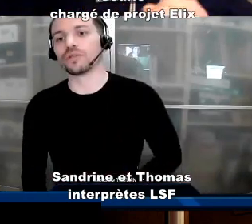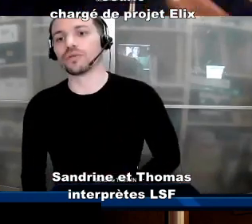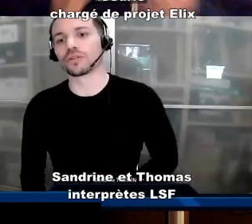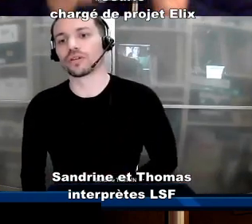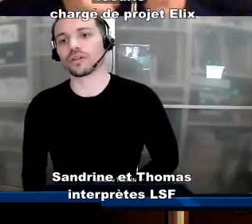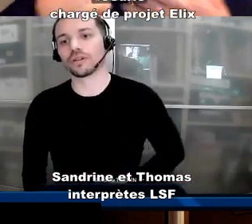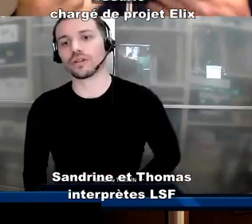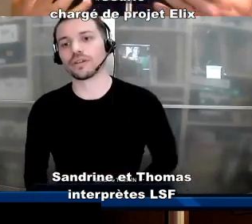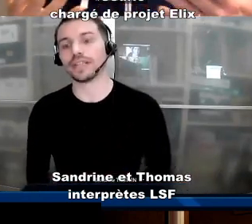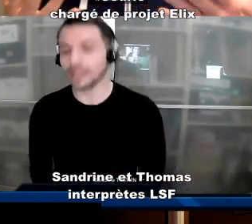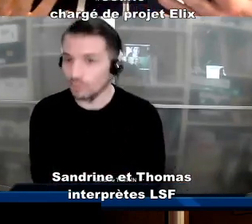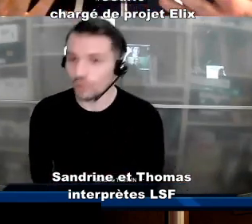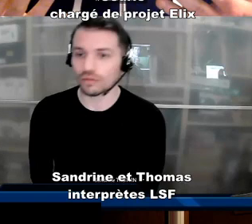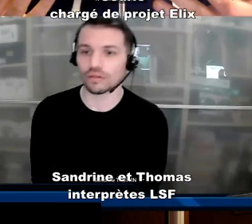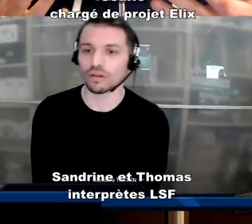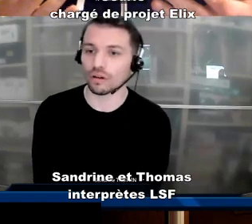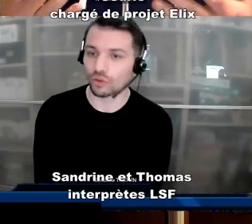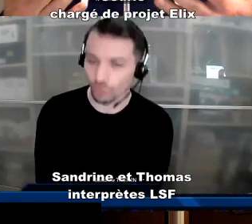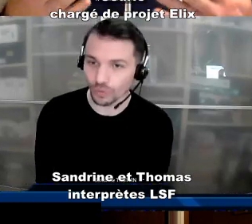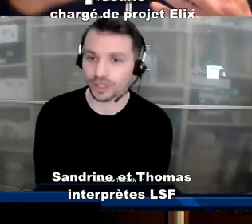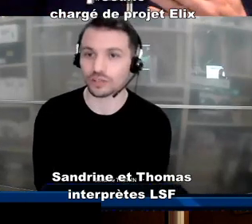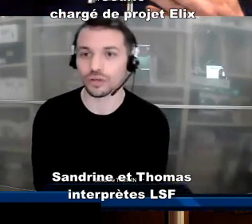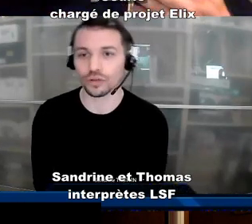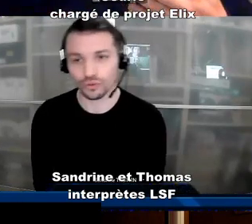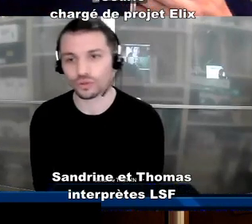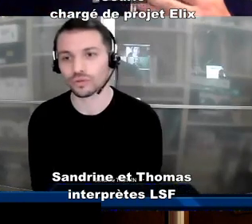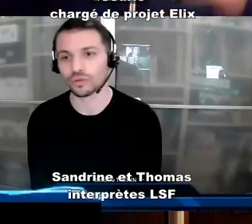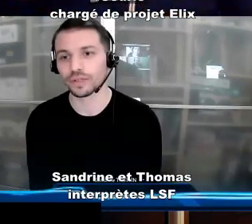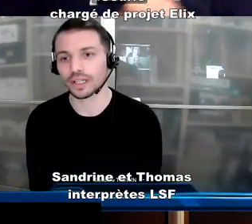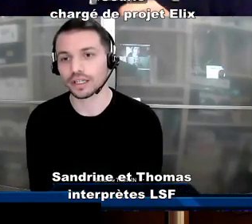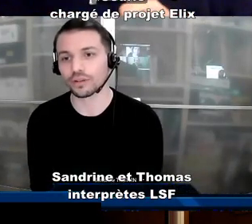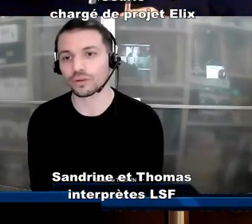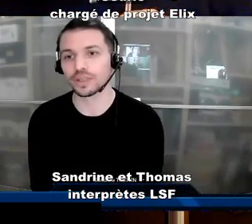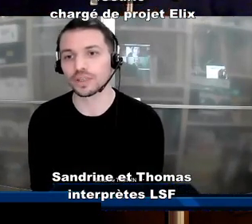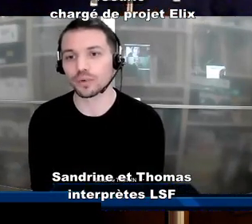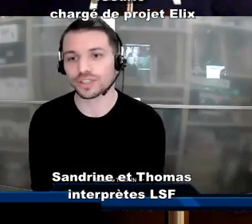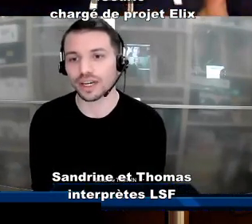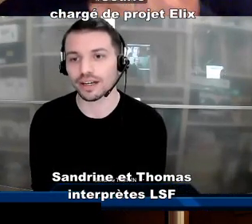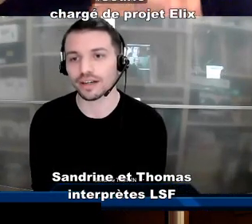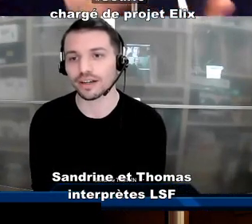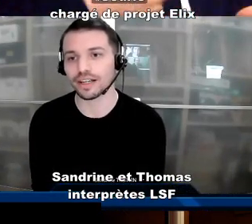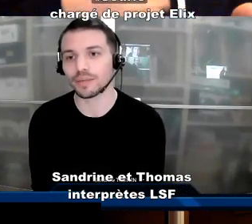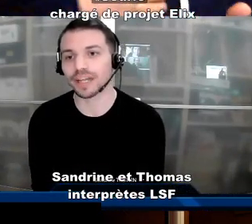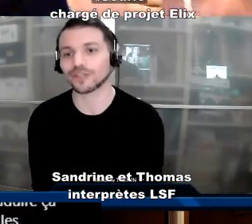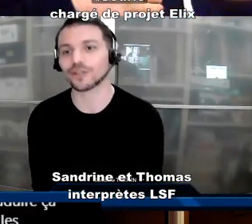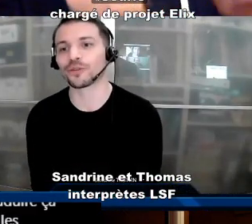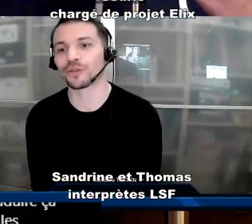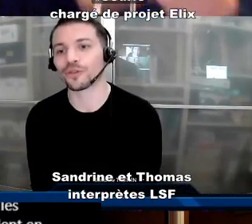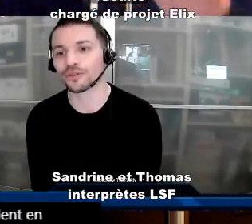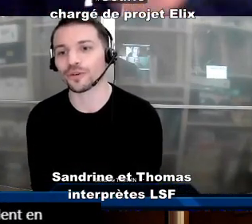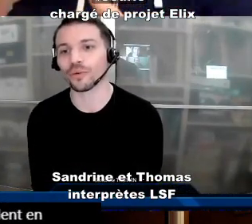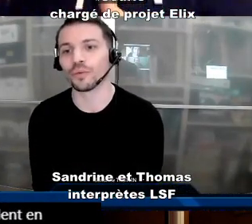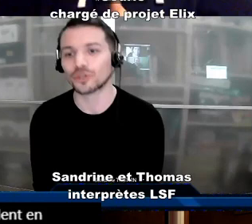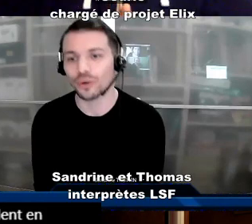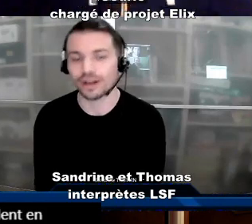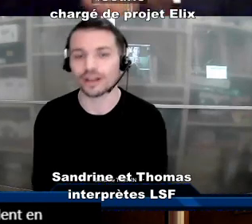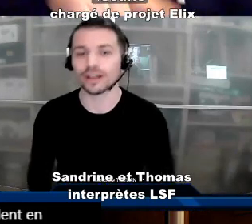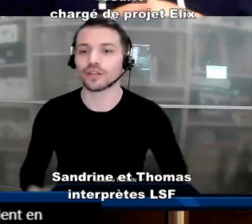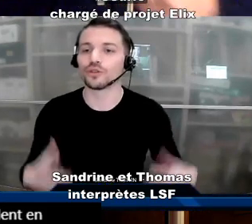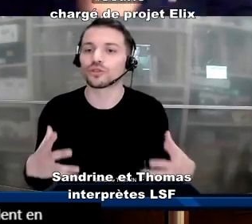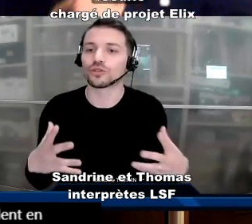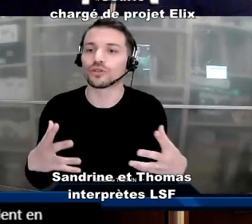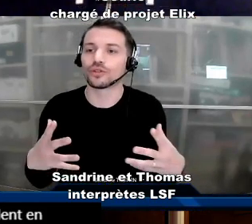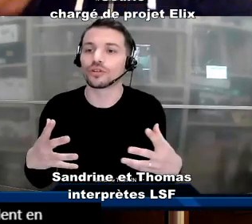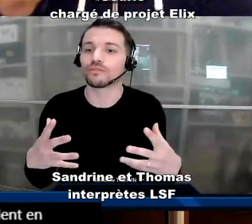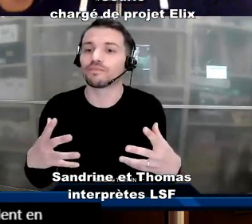signes. Donc, il y a des mots que l'on peut traduire, d'autres non. Donc, c'est pour ça, les personnes entendantes ont